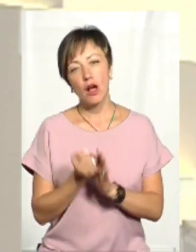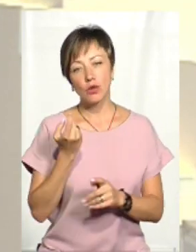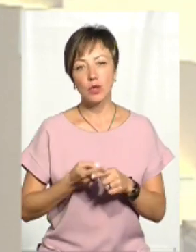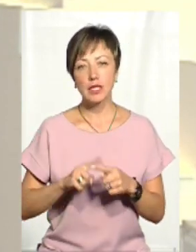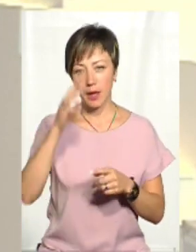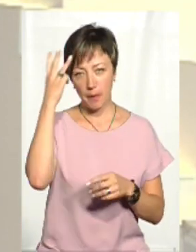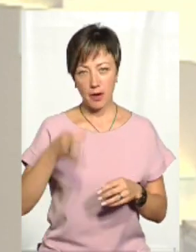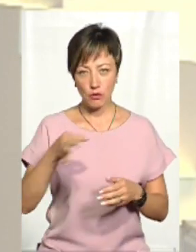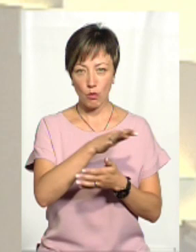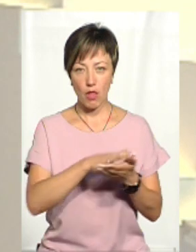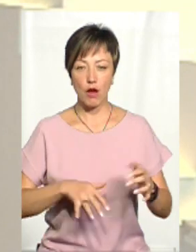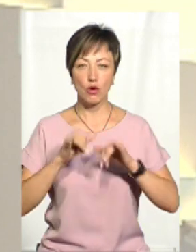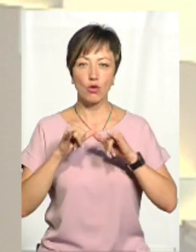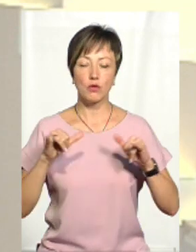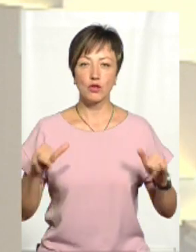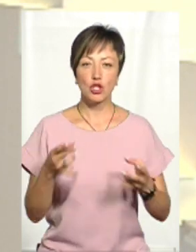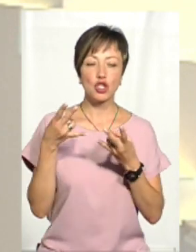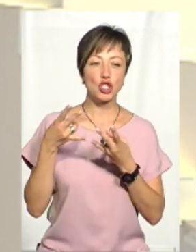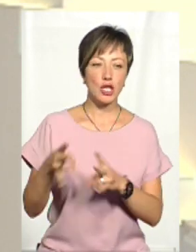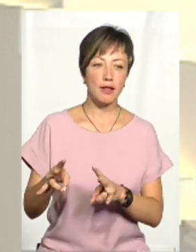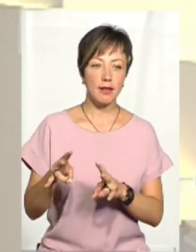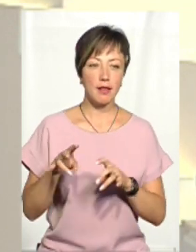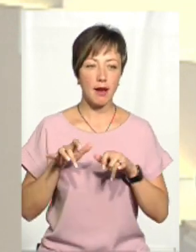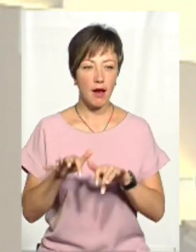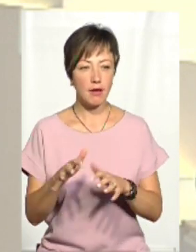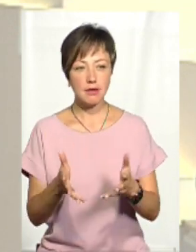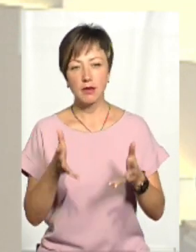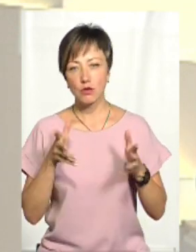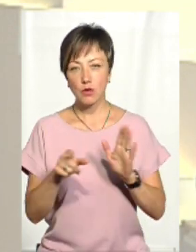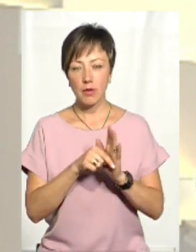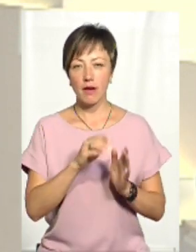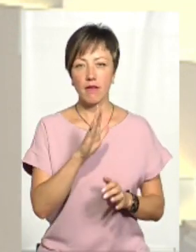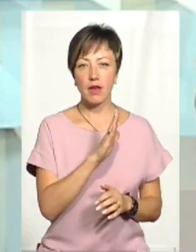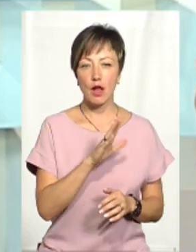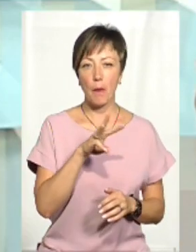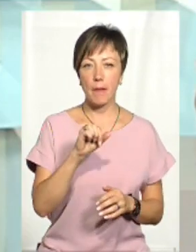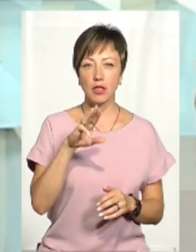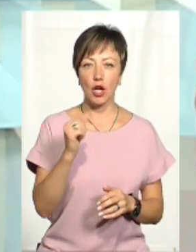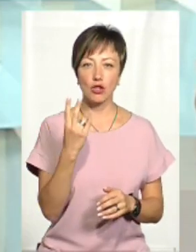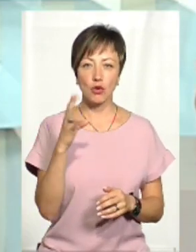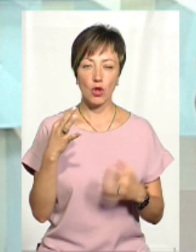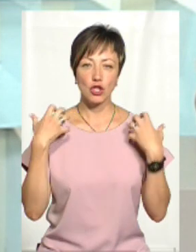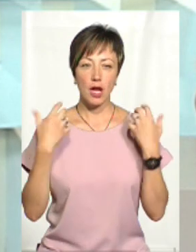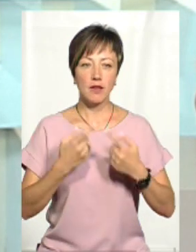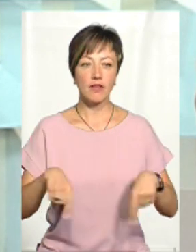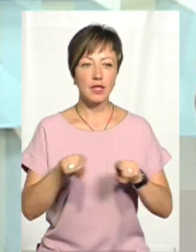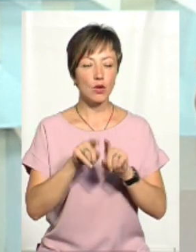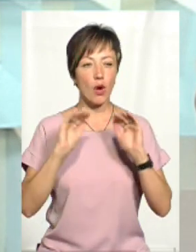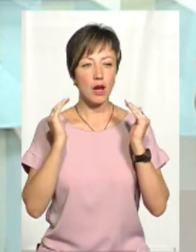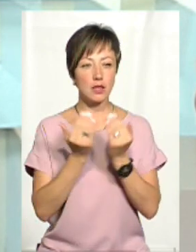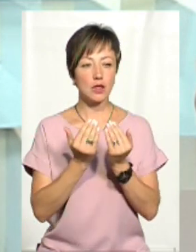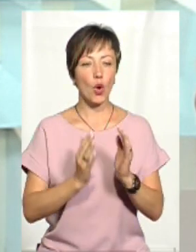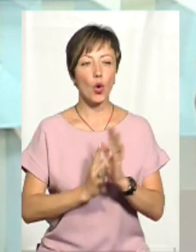Хмельниччину від подальшого розповсюдження шкідника, з'ясуємо із Вірою Маташко, начальницею відділу